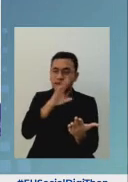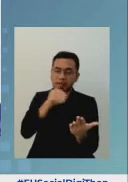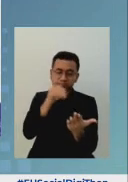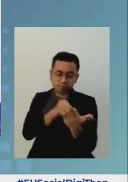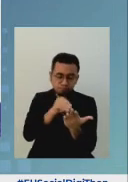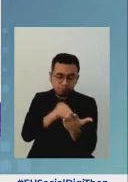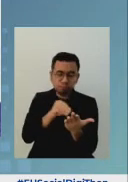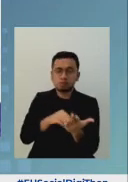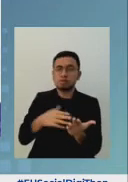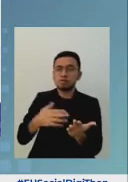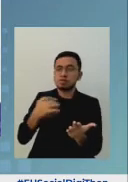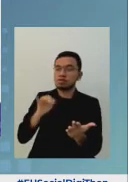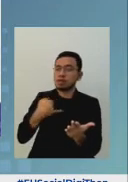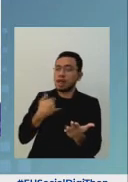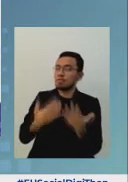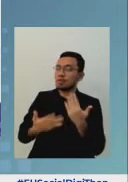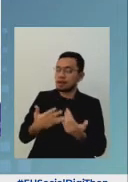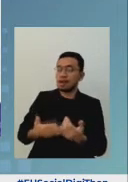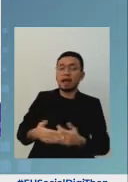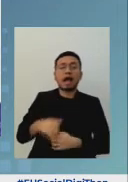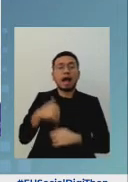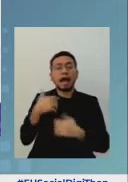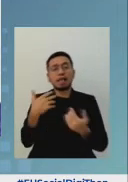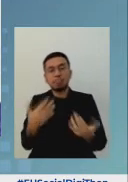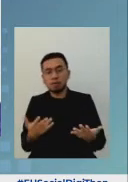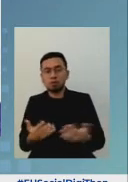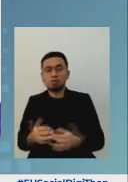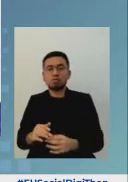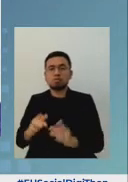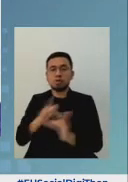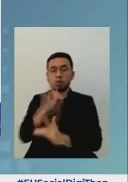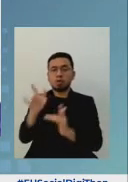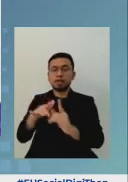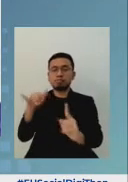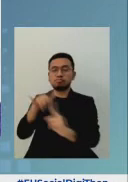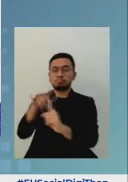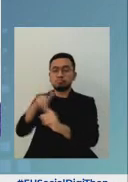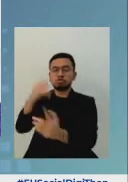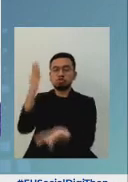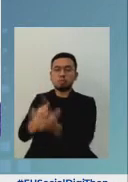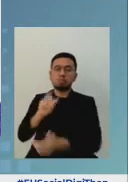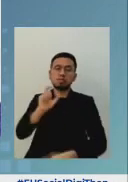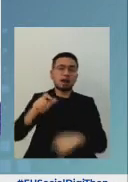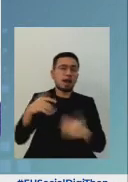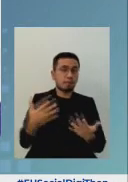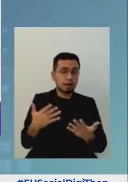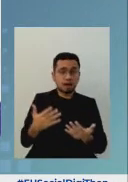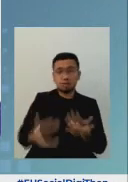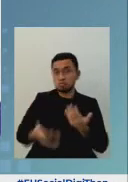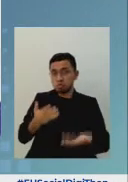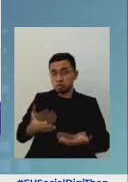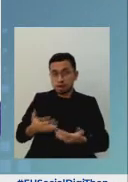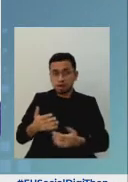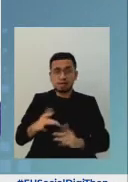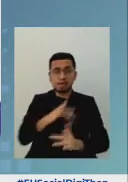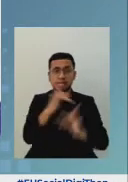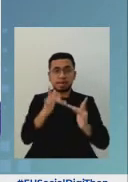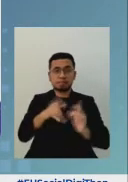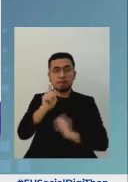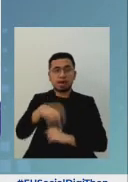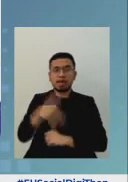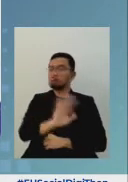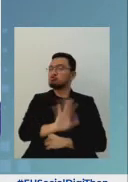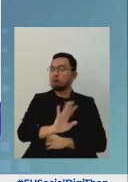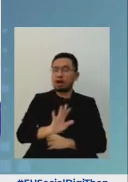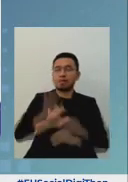menghentikan cyberbullying tanpa bermain internet? Apakah kita perlu berhenti saja mengakses internet atau media sosial?